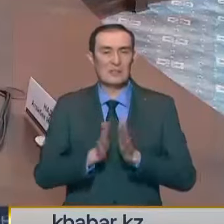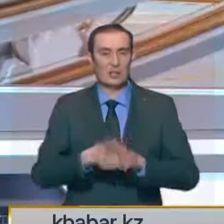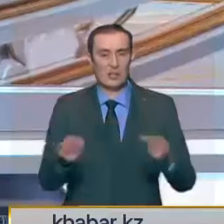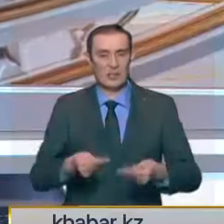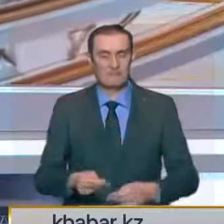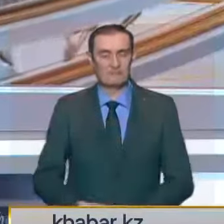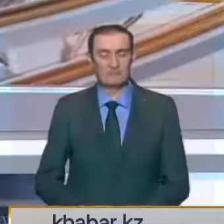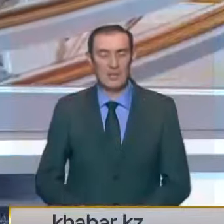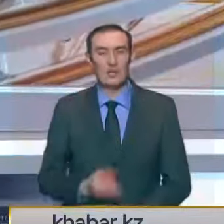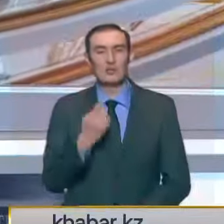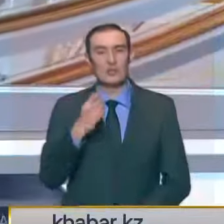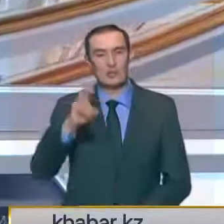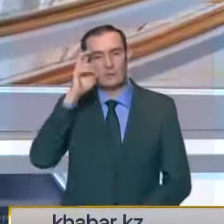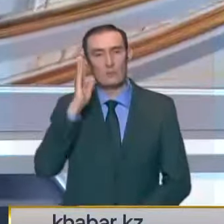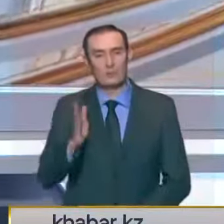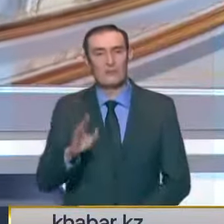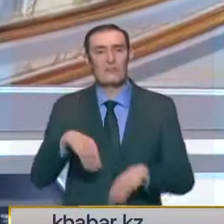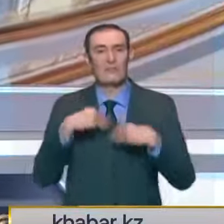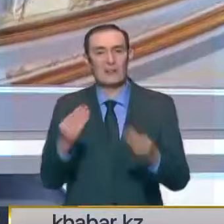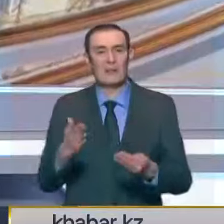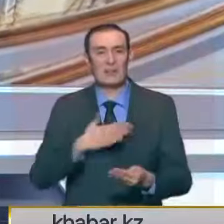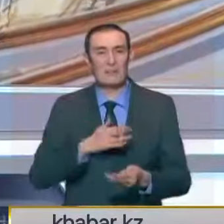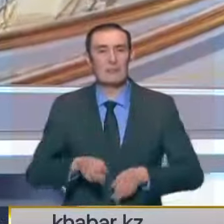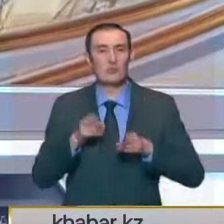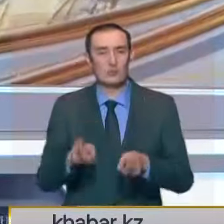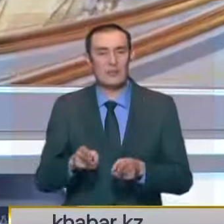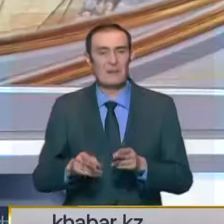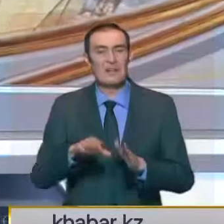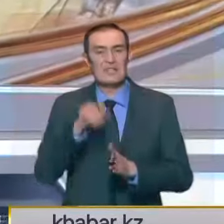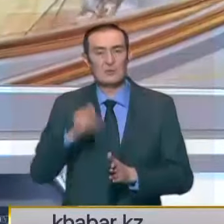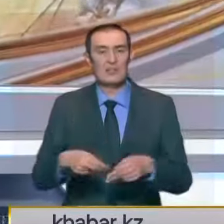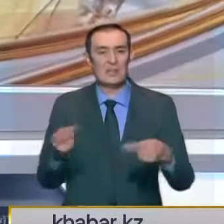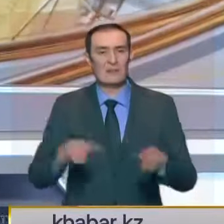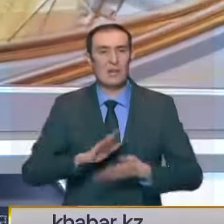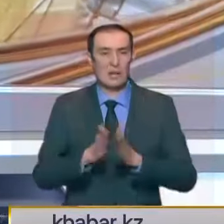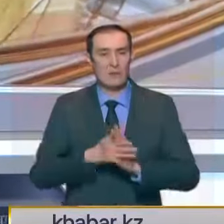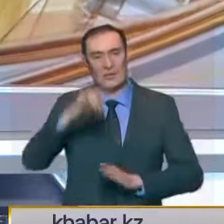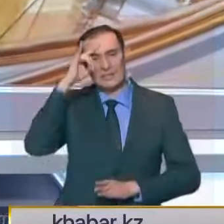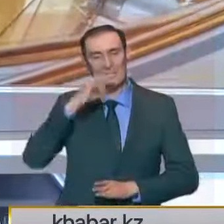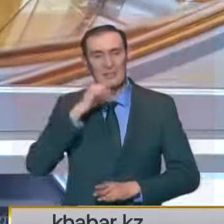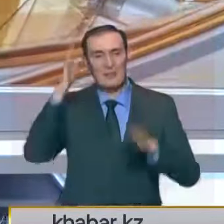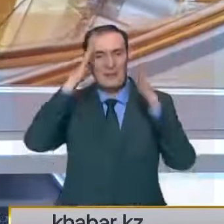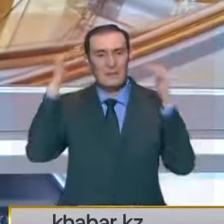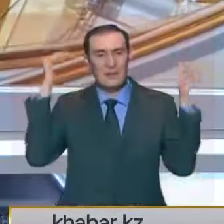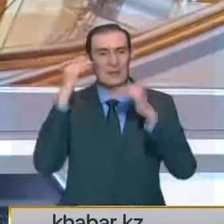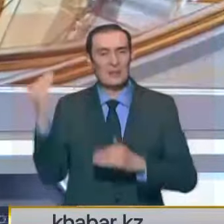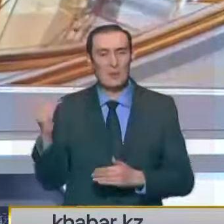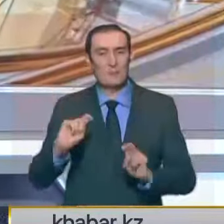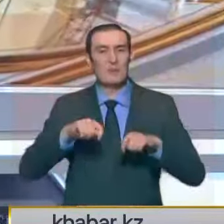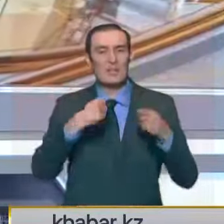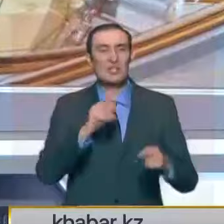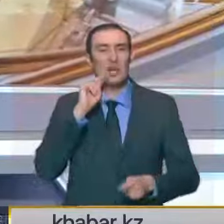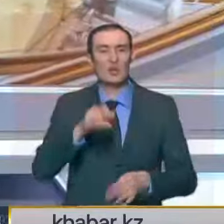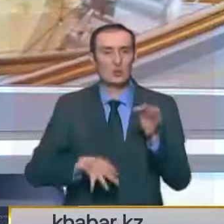соглашений ещё одна страна будет выдавать нам преступников депутаты Сената ратифицировали договор между Казахстаном и вьетнамом о передаче